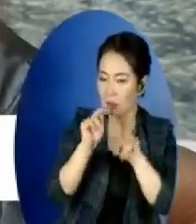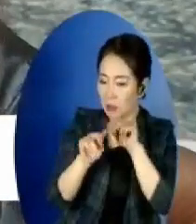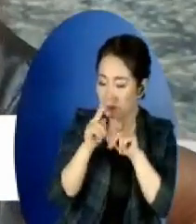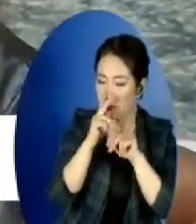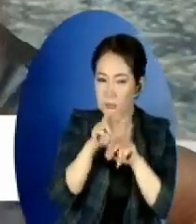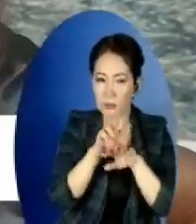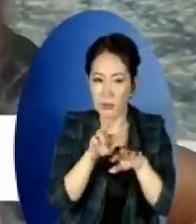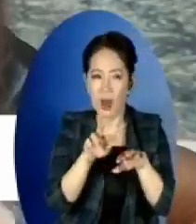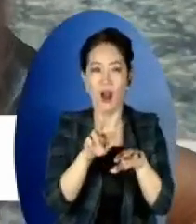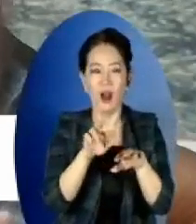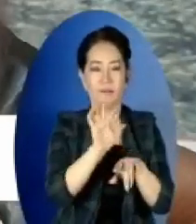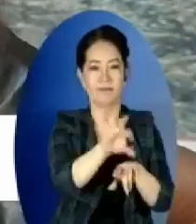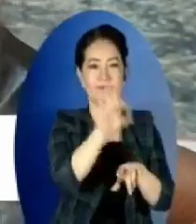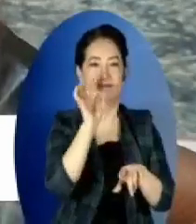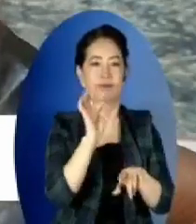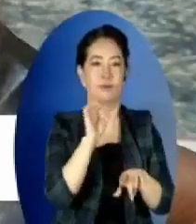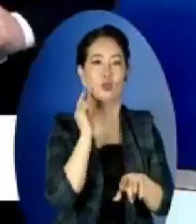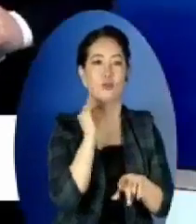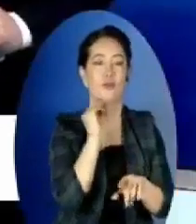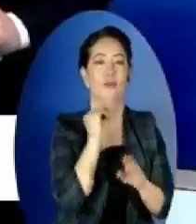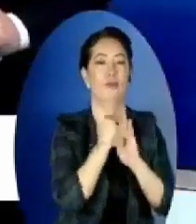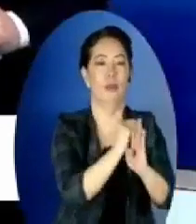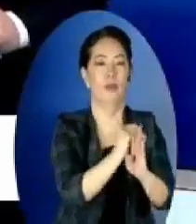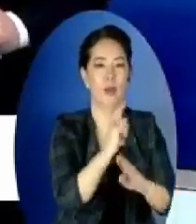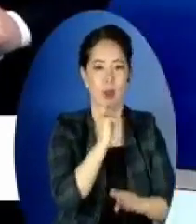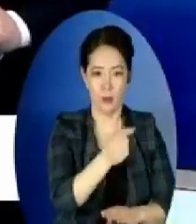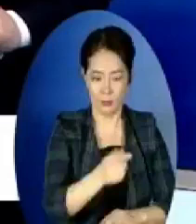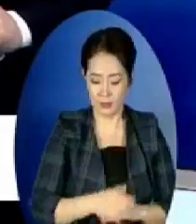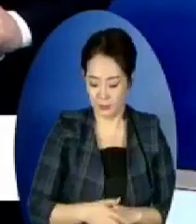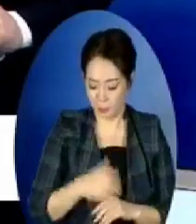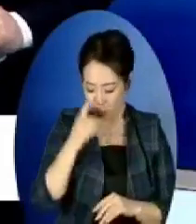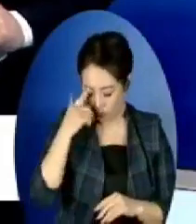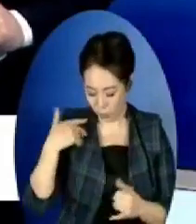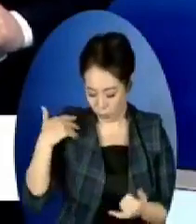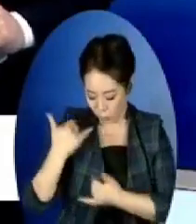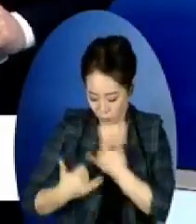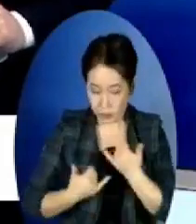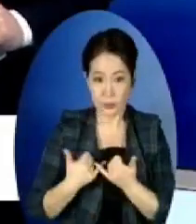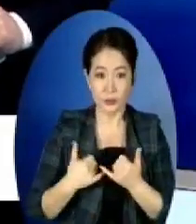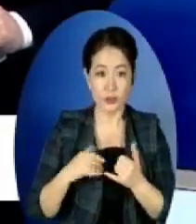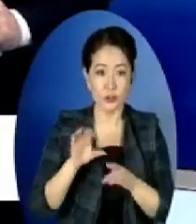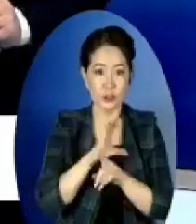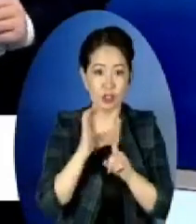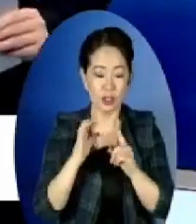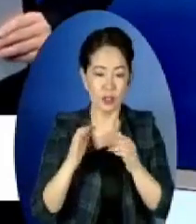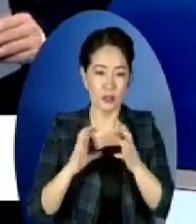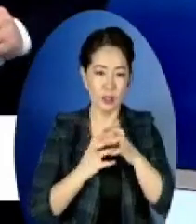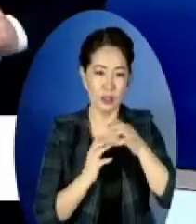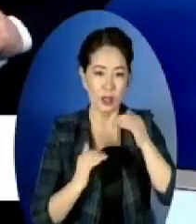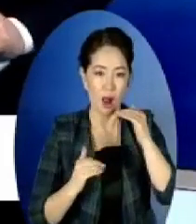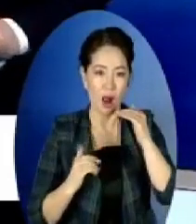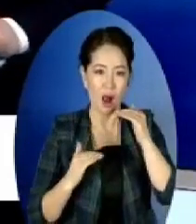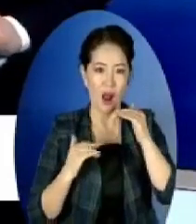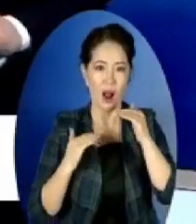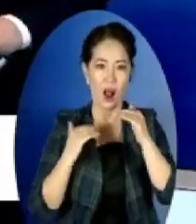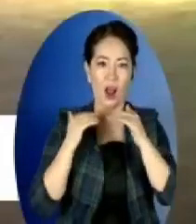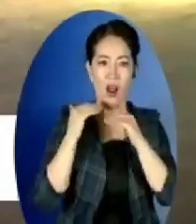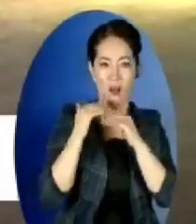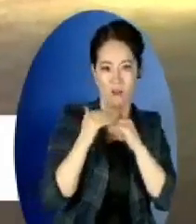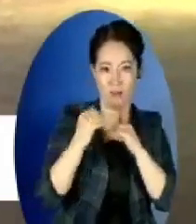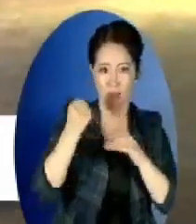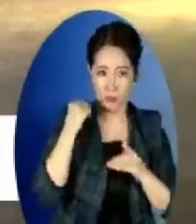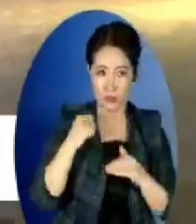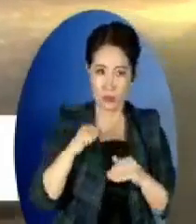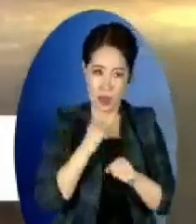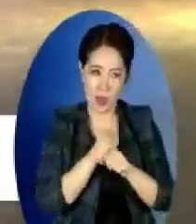нь өөрөө харж мэдээд тэгээ шууд ингээд залтыг нүгдэг. Монголын уламжлалт соёл урлаг дэлхийн тавцанд гараад эхэллээ. Энэхүү үйл ажиллагааг зохион байгуулагчдын